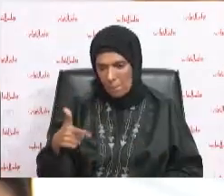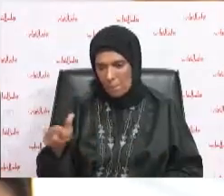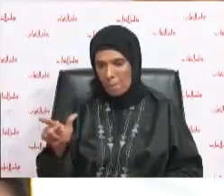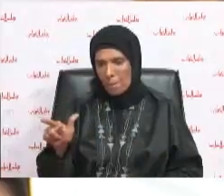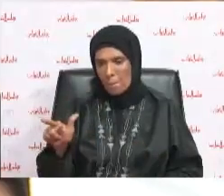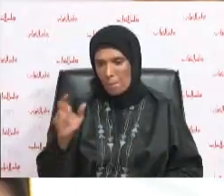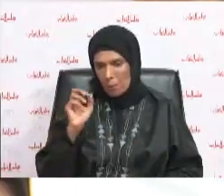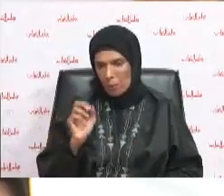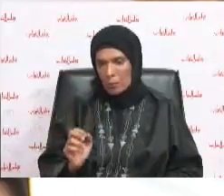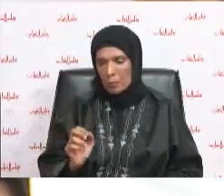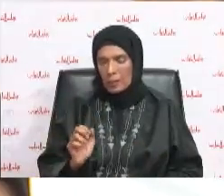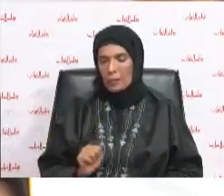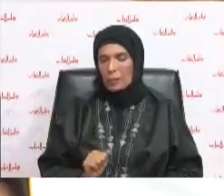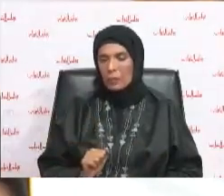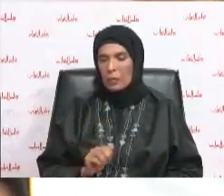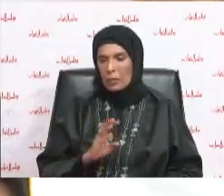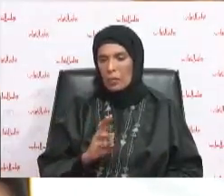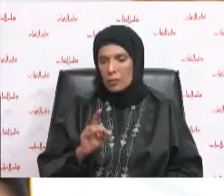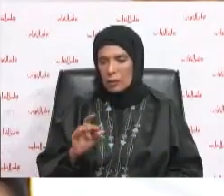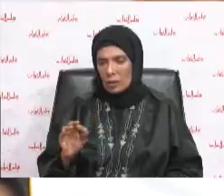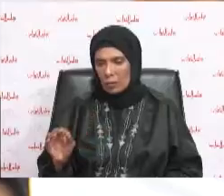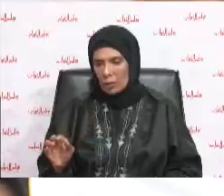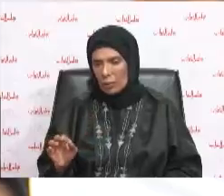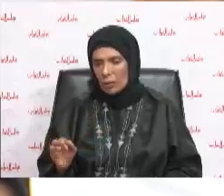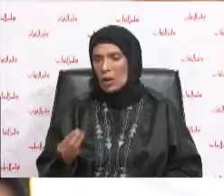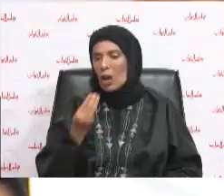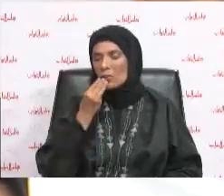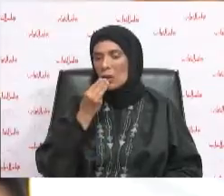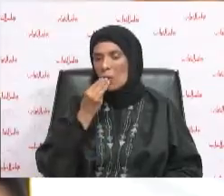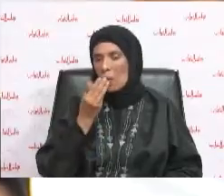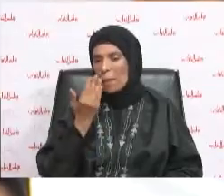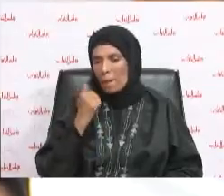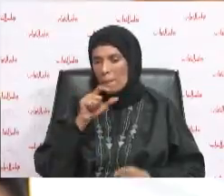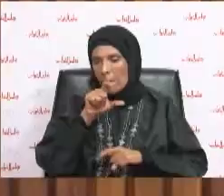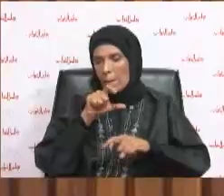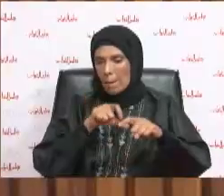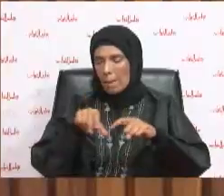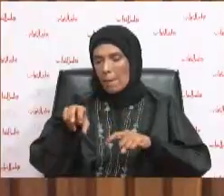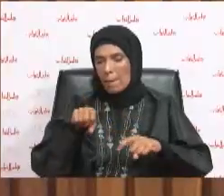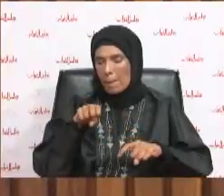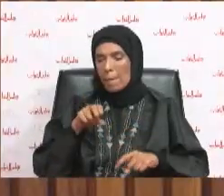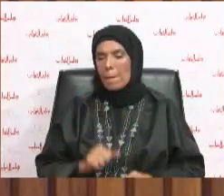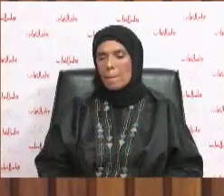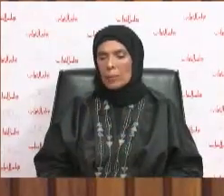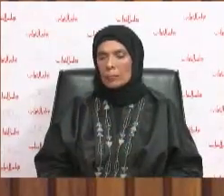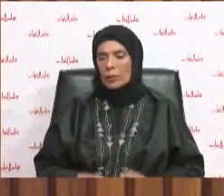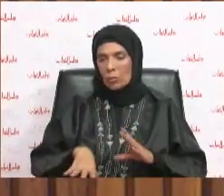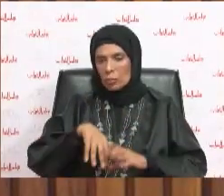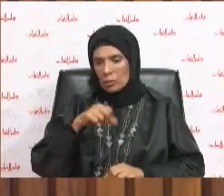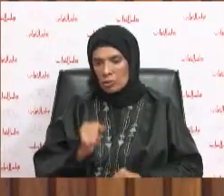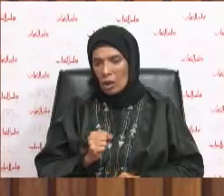إعفاءات، ولكن لا تزال العديد من السلع للمواد الغذائية عليها ضرائب، بما فيها منتجات